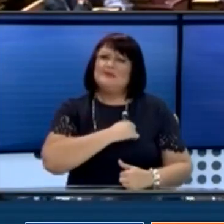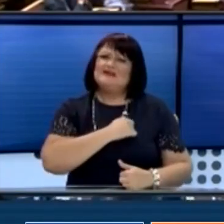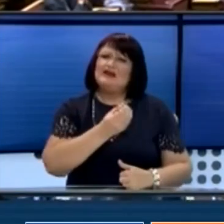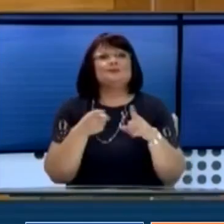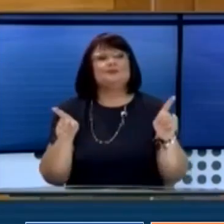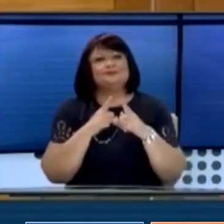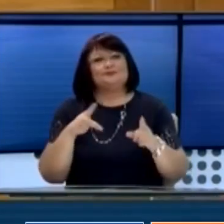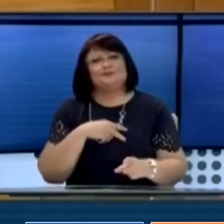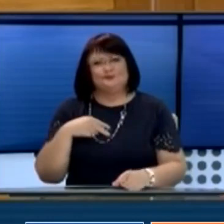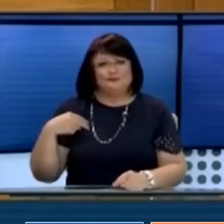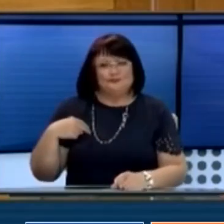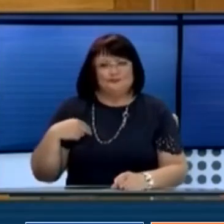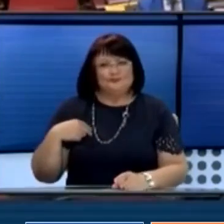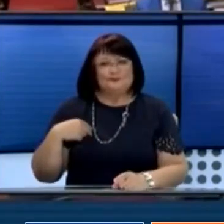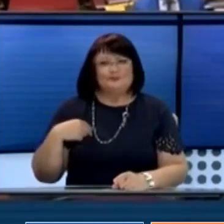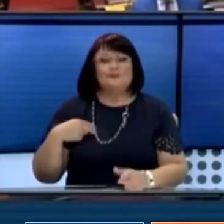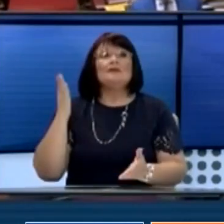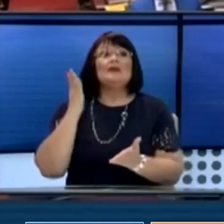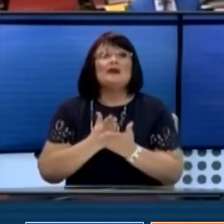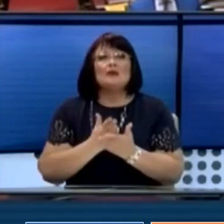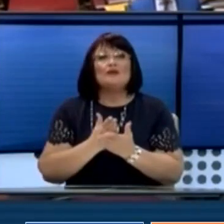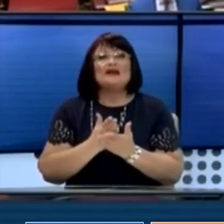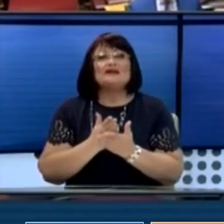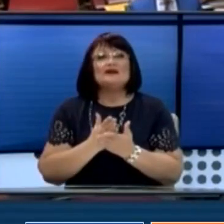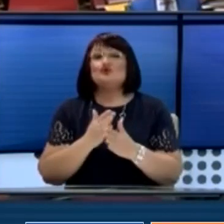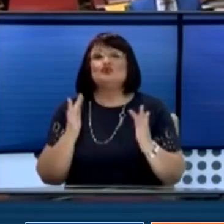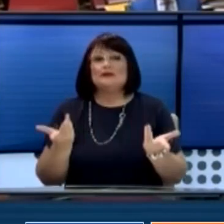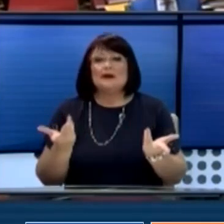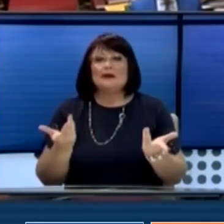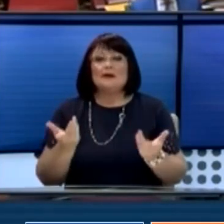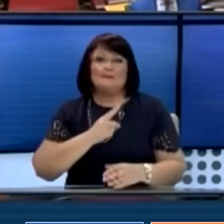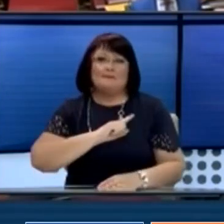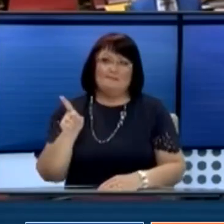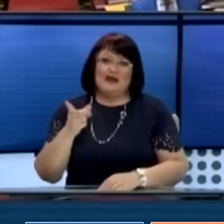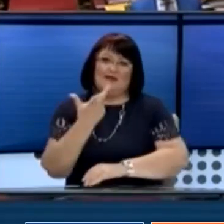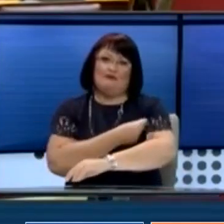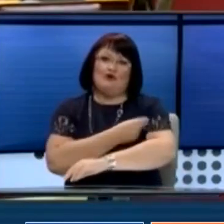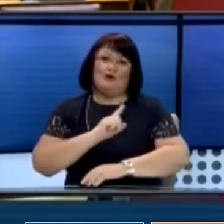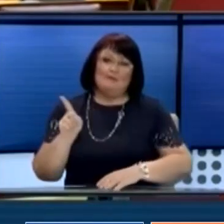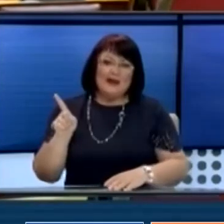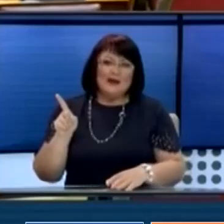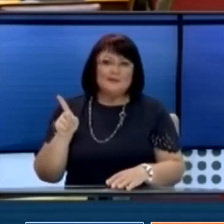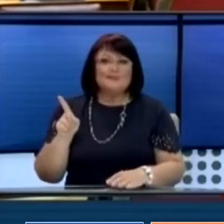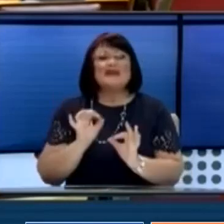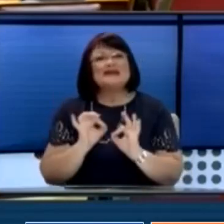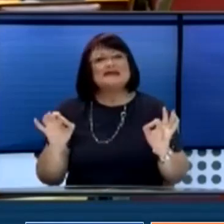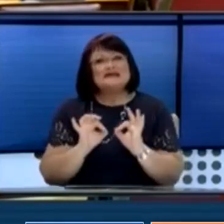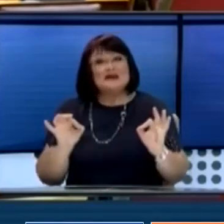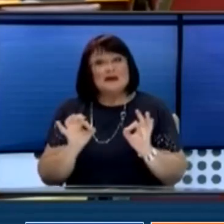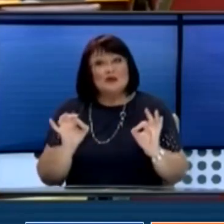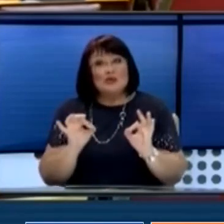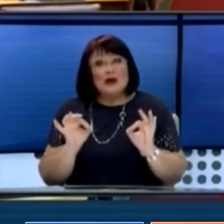εκπαιδευτικοί εκείνοι οι οποίοι θα επιλέξουν τελικά να μην εμβολιαστούν, είναι βέβαιο ότι θα